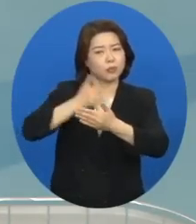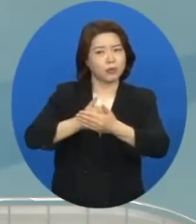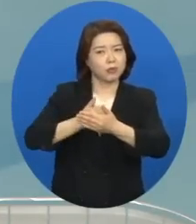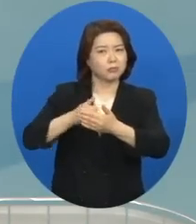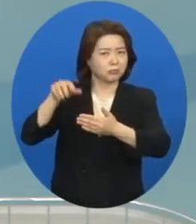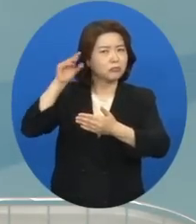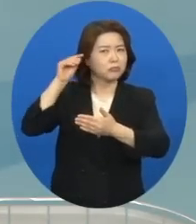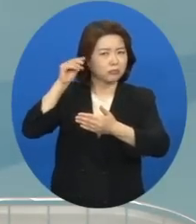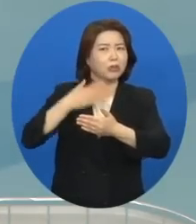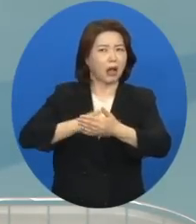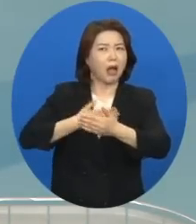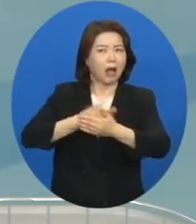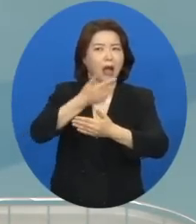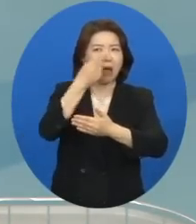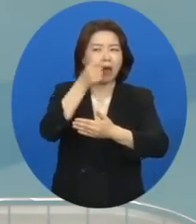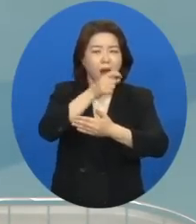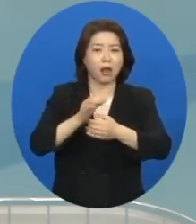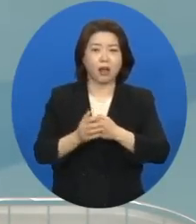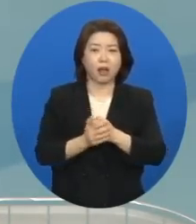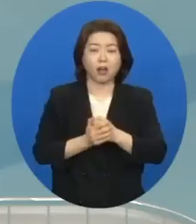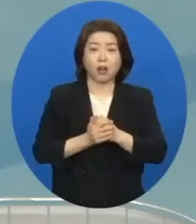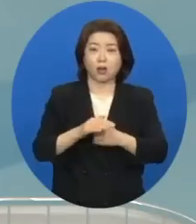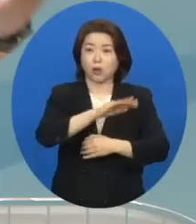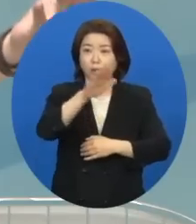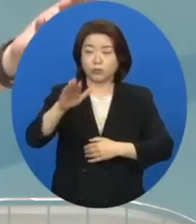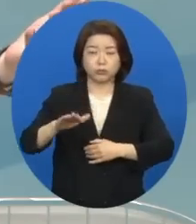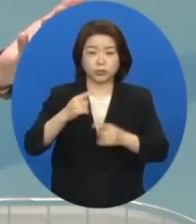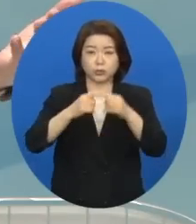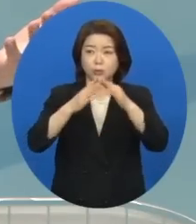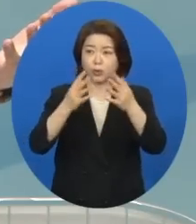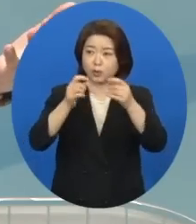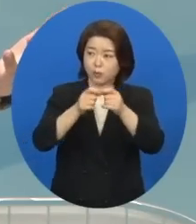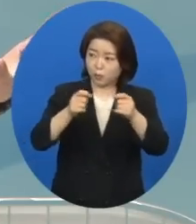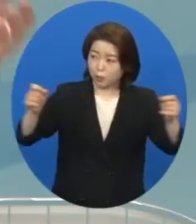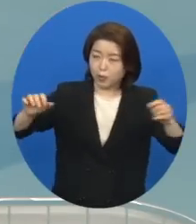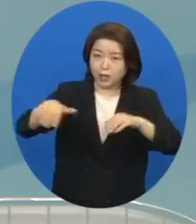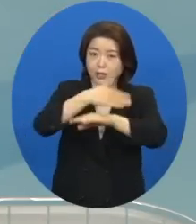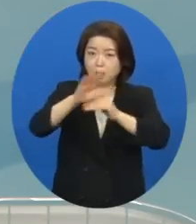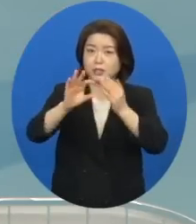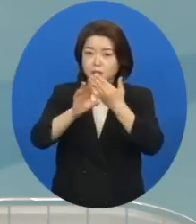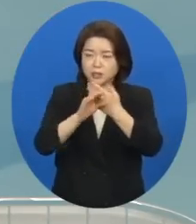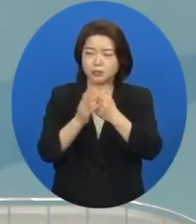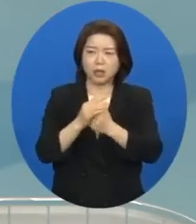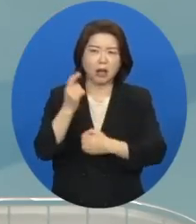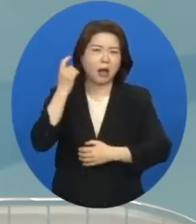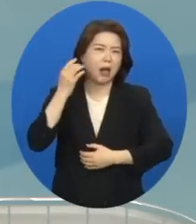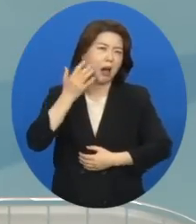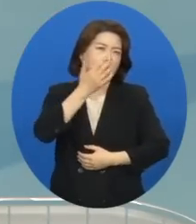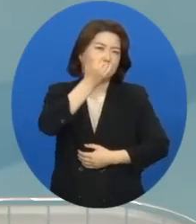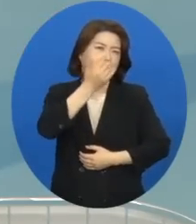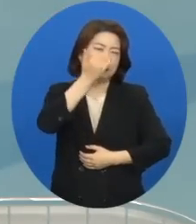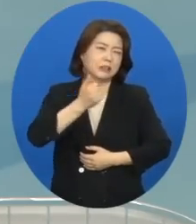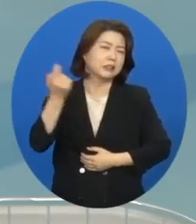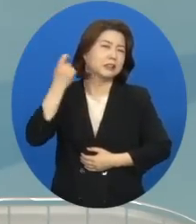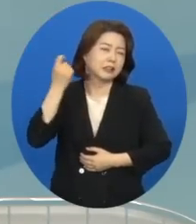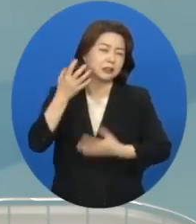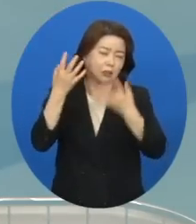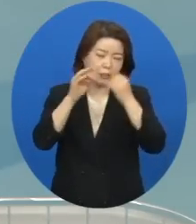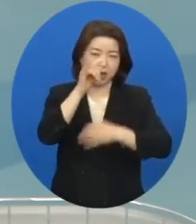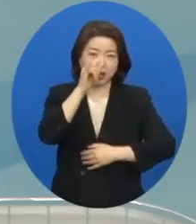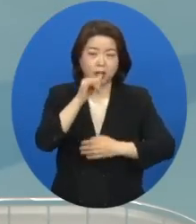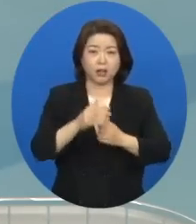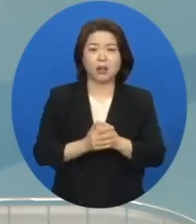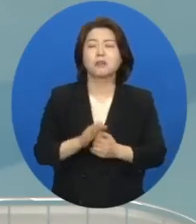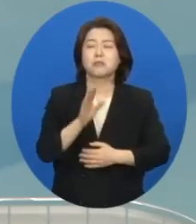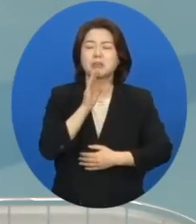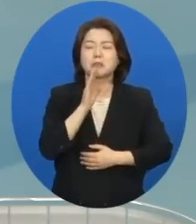들어서 알아요. 선한목자교회 어지간히 나오셨으면 이제 귀에 못이 박도록 들으셨을 거예요. 그래, 예수님은